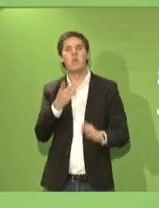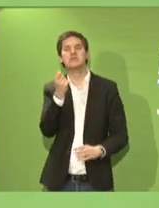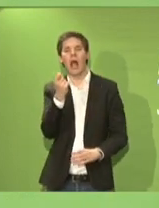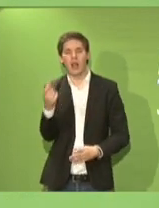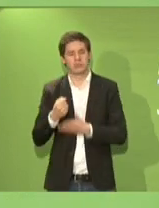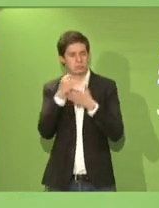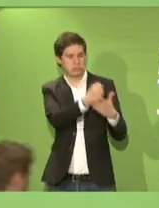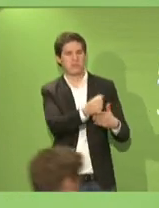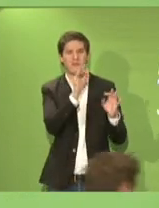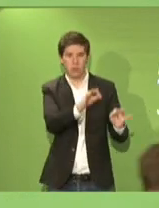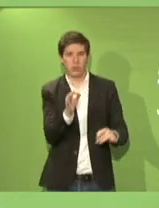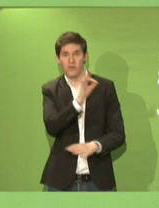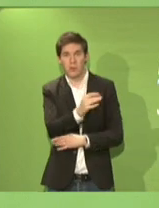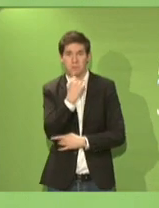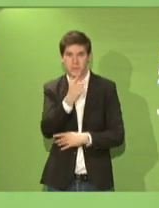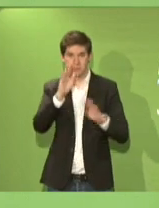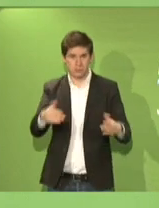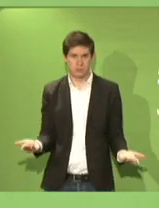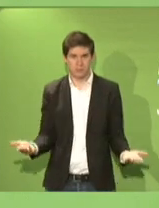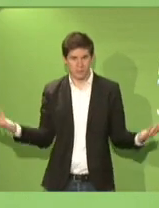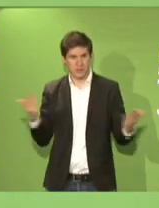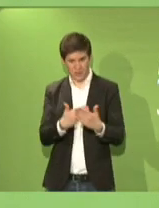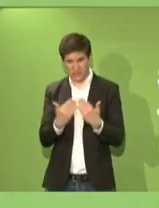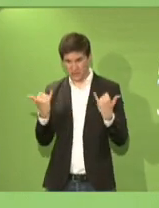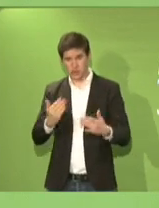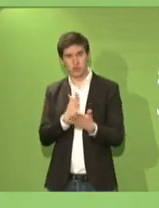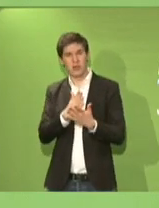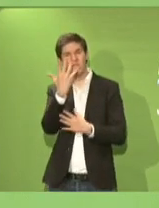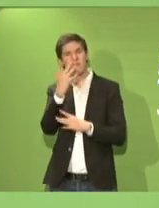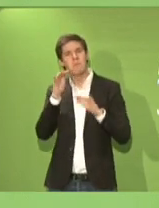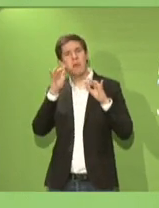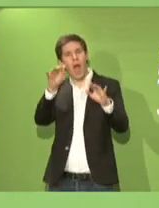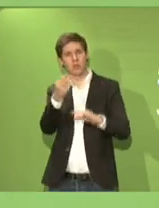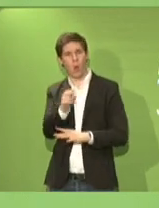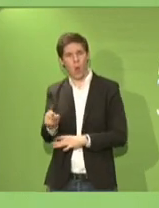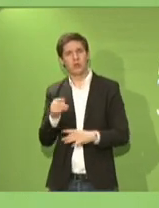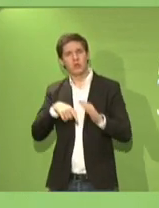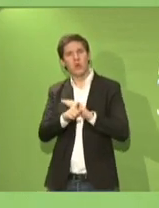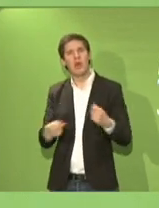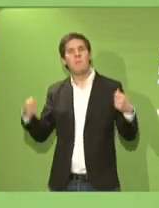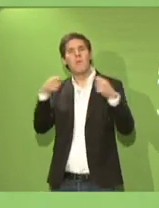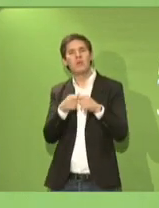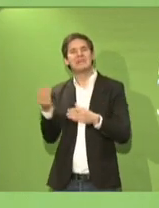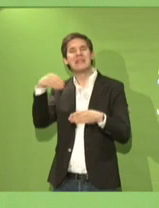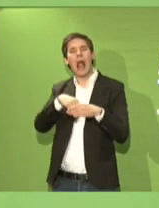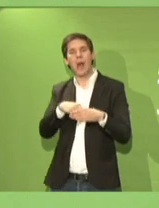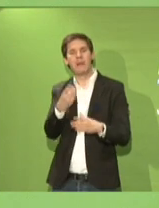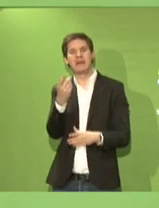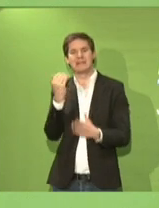den heißen Stein. Zum Beispiel die zusätzlichen 5 Milliarden Euro, die über das Bundesteilhabegesetz fließen sollen, kommen